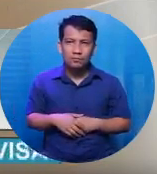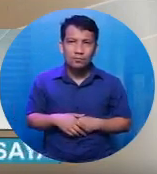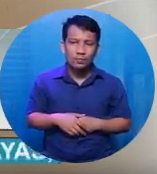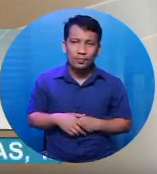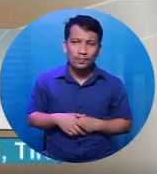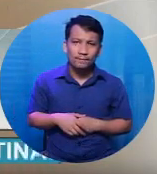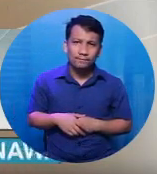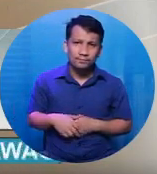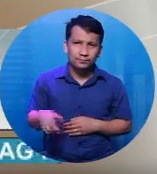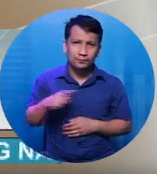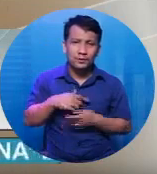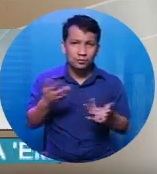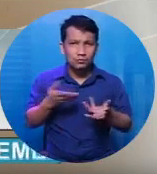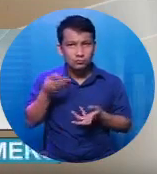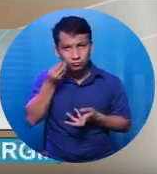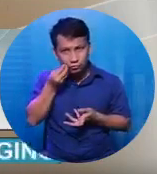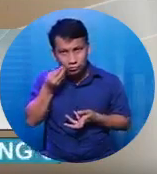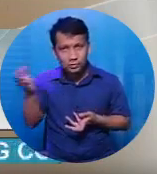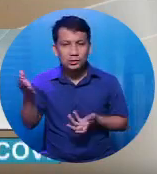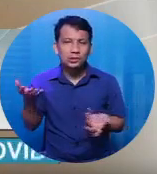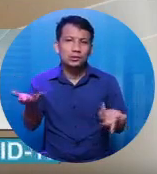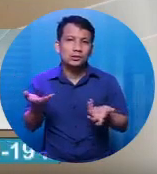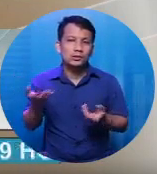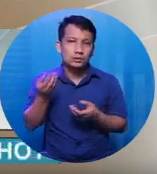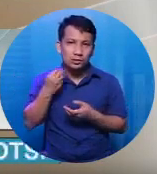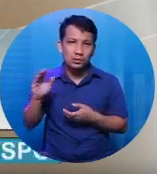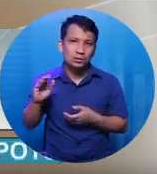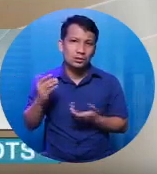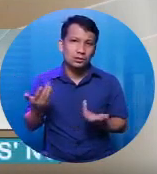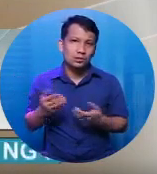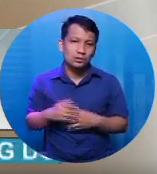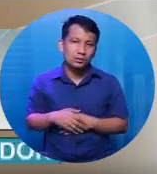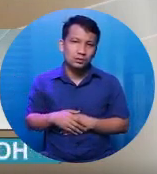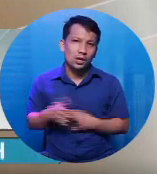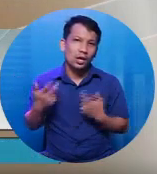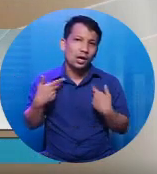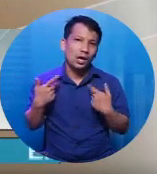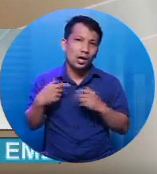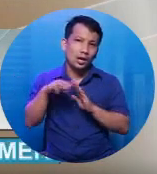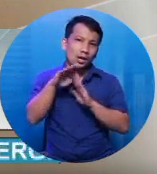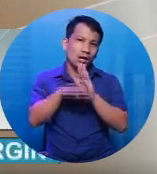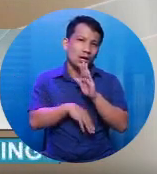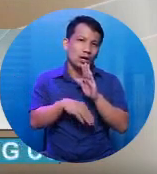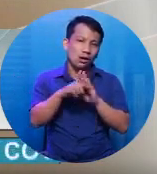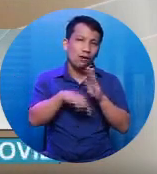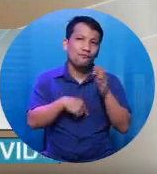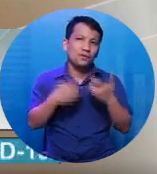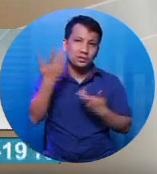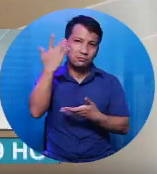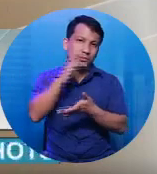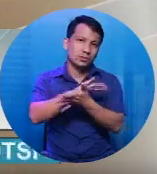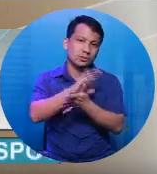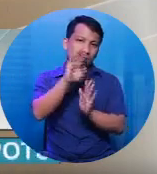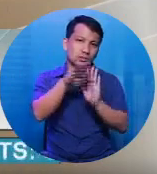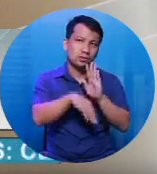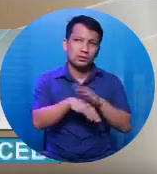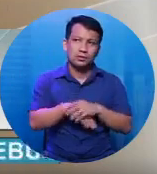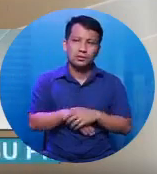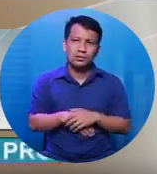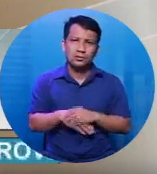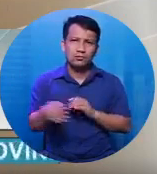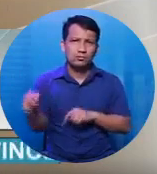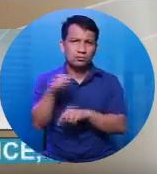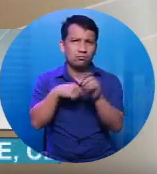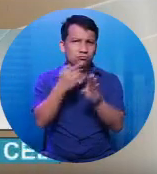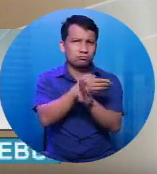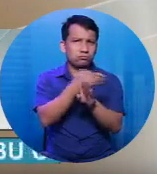Gustong gusto ko po umuwi noon kasi alam nila may sintomas pa ako ng COVID. Hindi, explain mo sa akin kung bakit sinusuot ng babae. Sir, wag kang